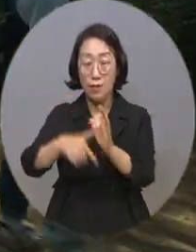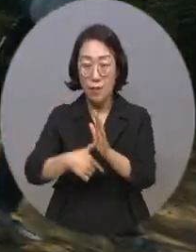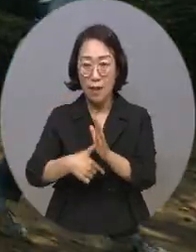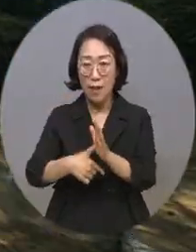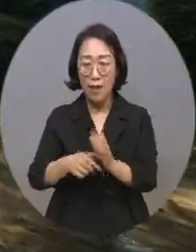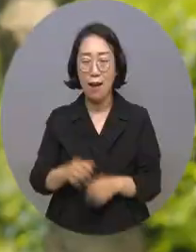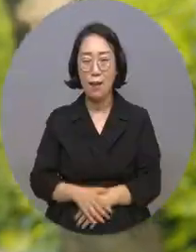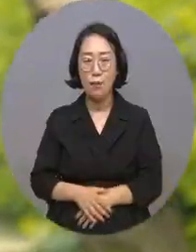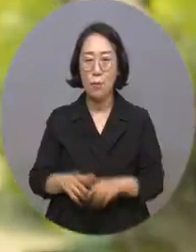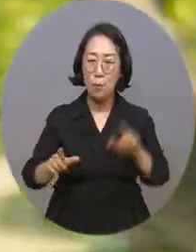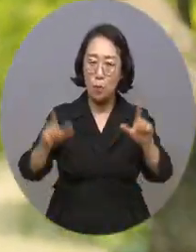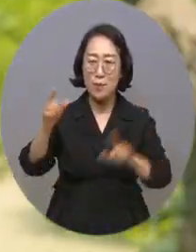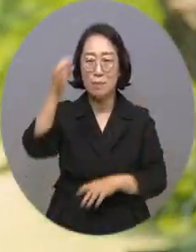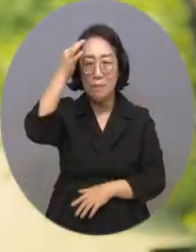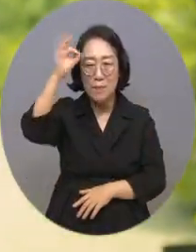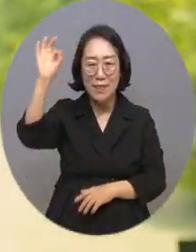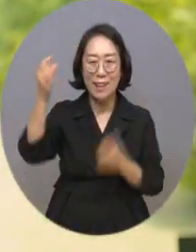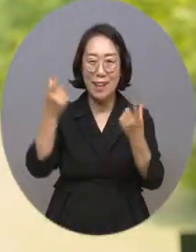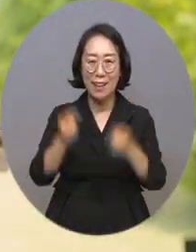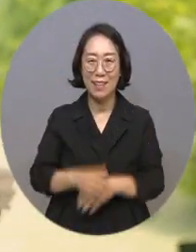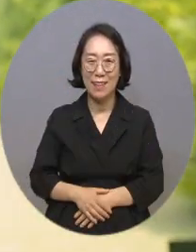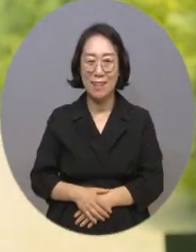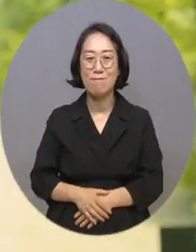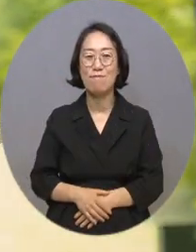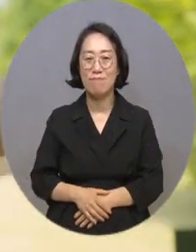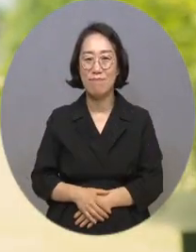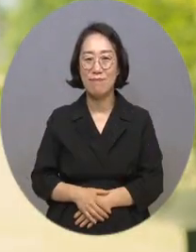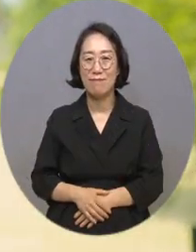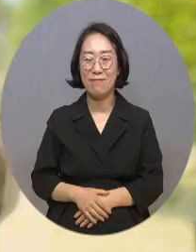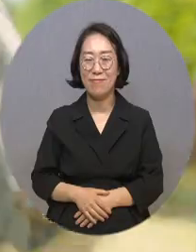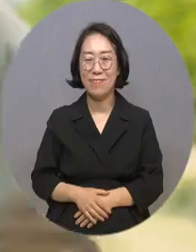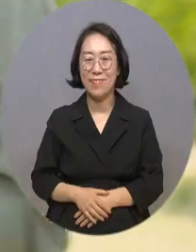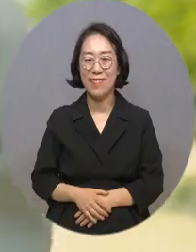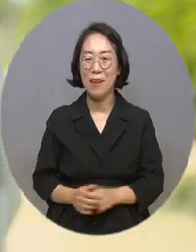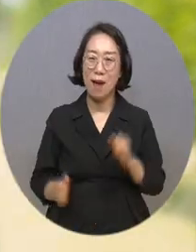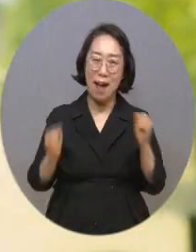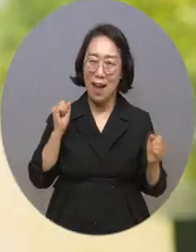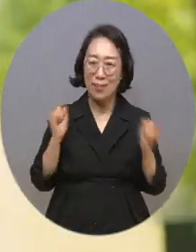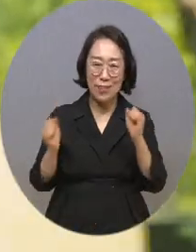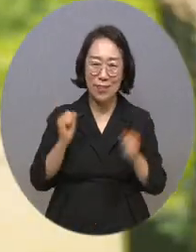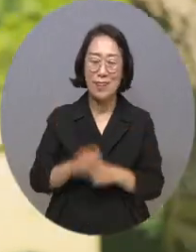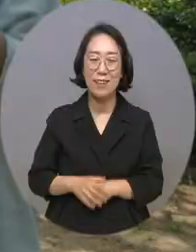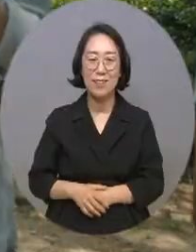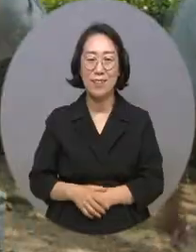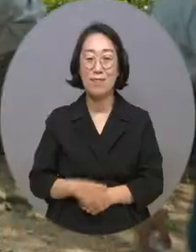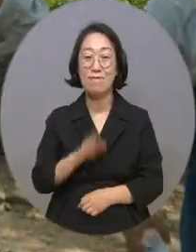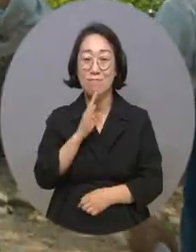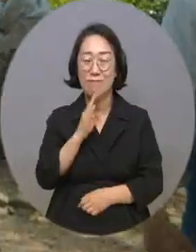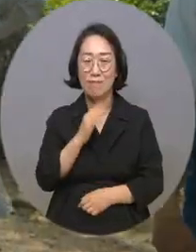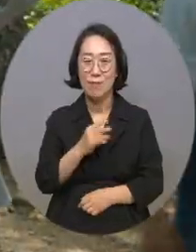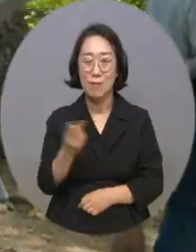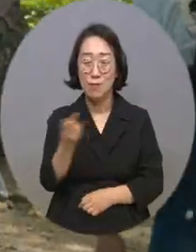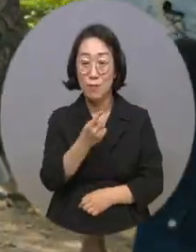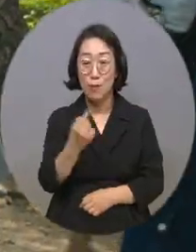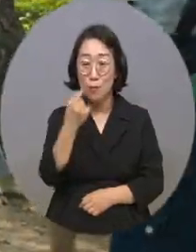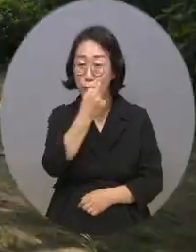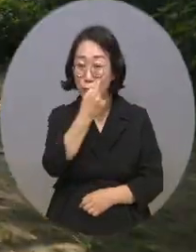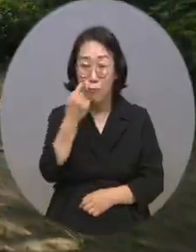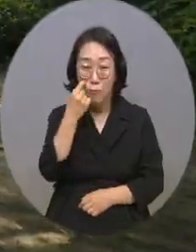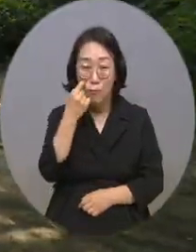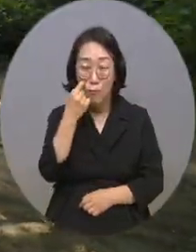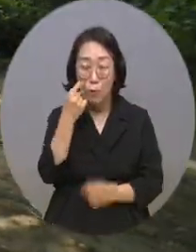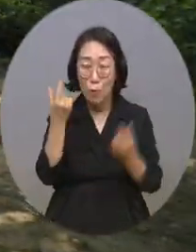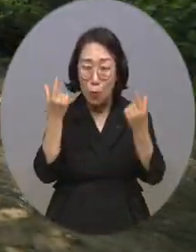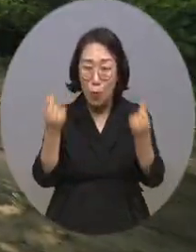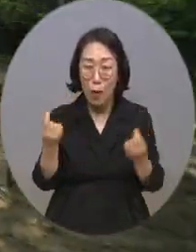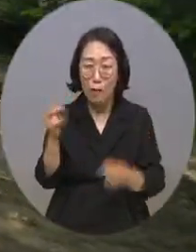표정과 모습이. 보세요, 보세요. 정말 한없이 해맑게 가 이렇게 뛰어나. 한없이 해맑게. 둘이 눈이 왜 이렇게 똑같은 거야? 나 진짜 제가